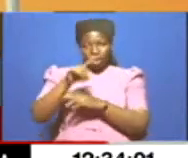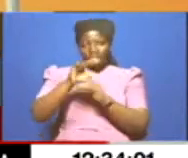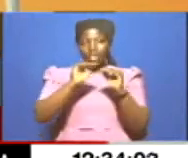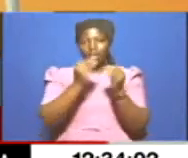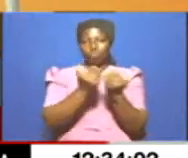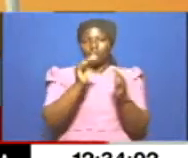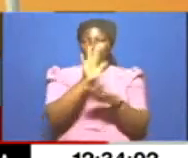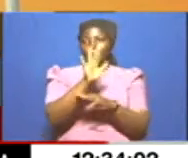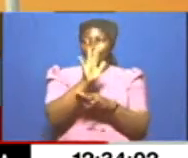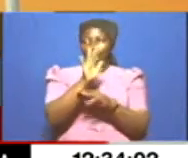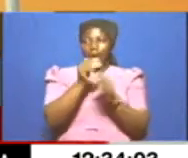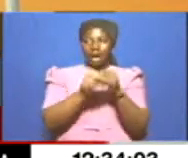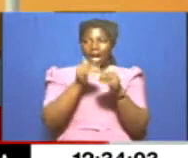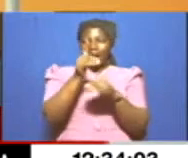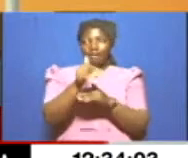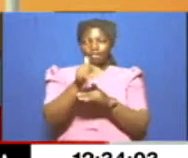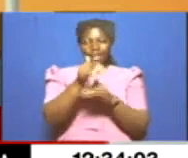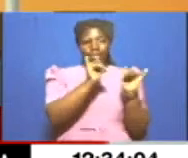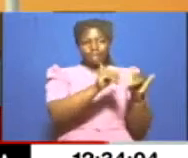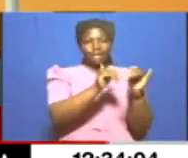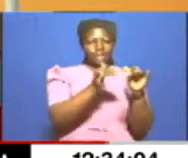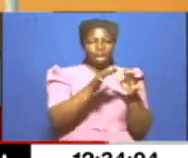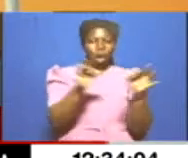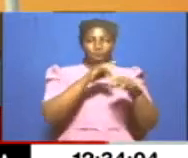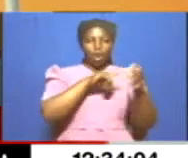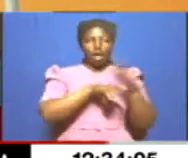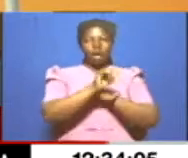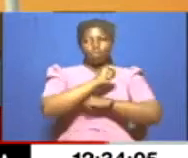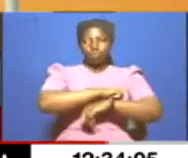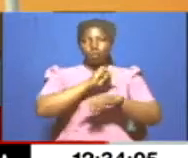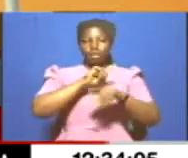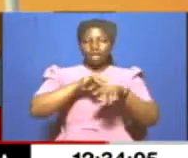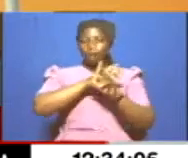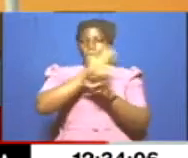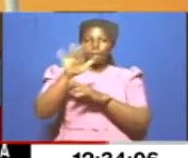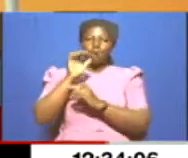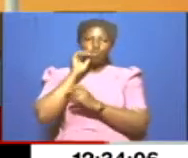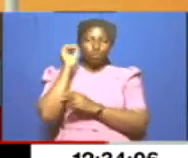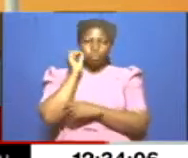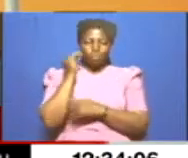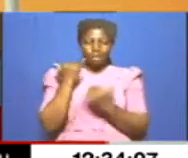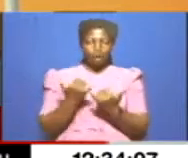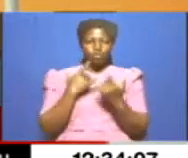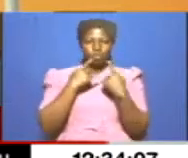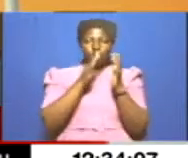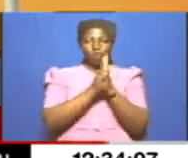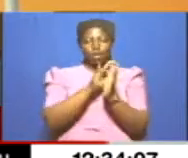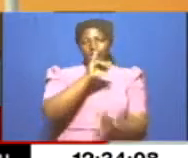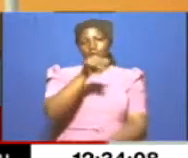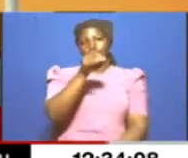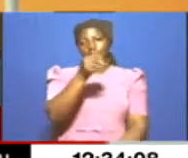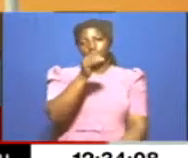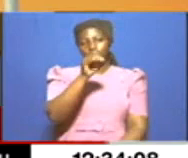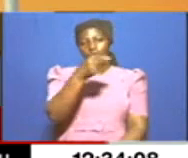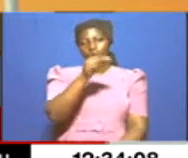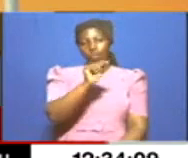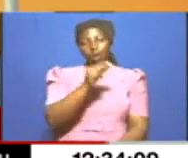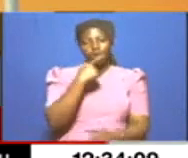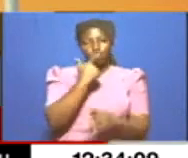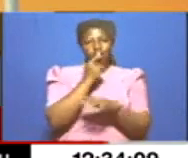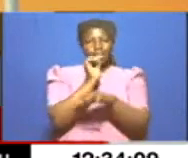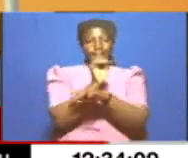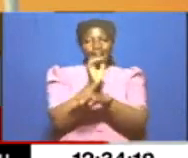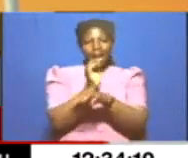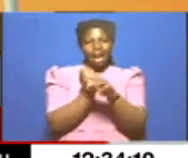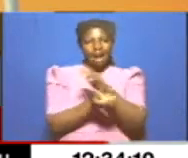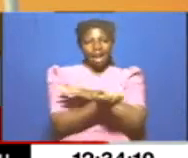ya kuwa shuleni kwa muda mrefu. Na hivyo basi tutakuwa tunazungumza naye John Kavitha ambaye ni mshauri na vilevile ni